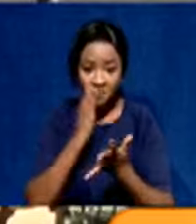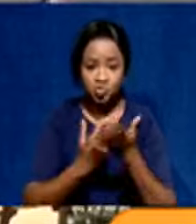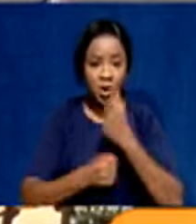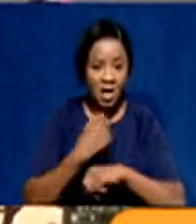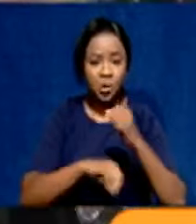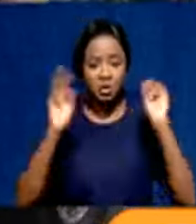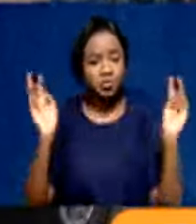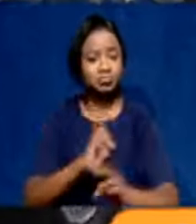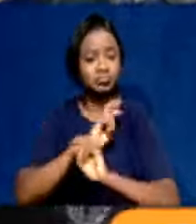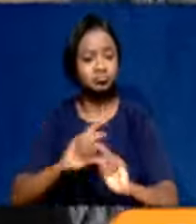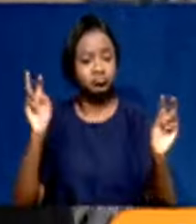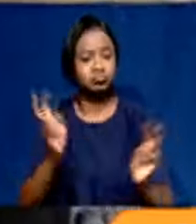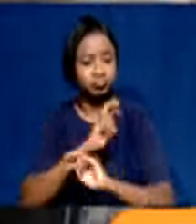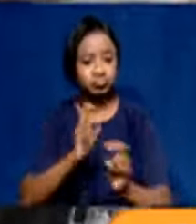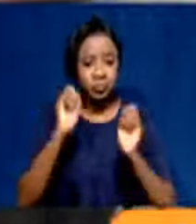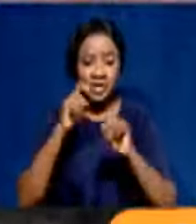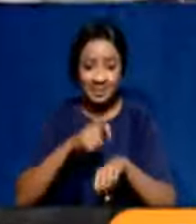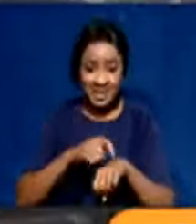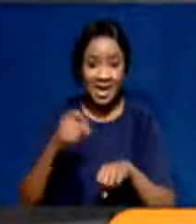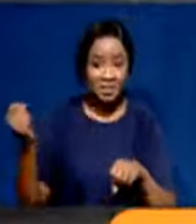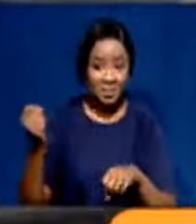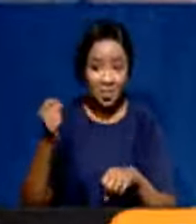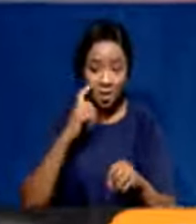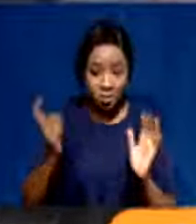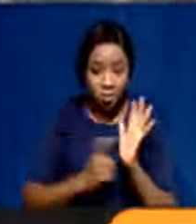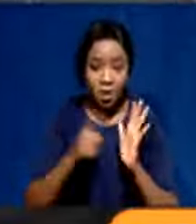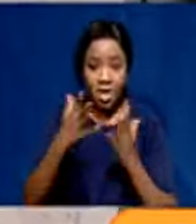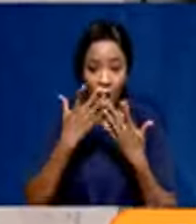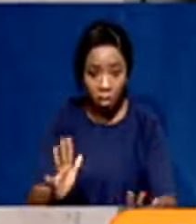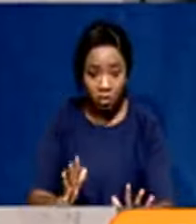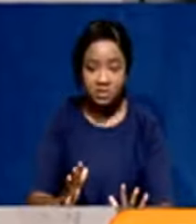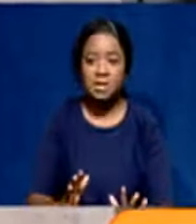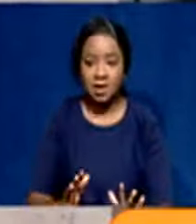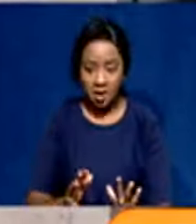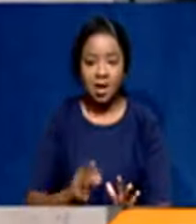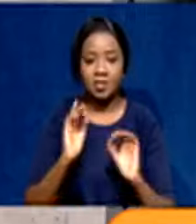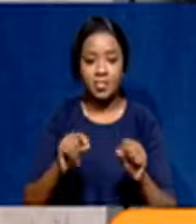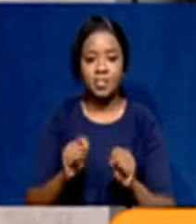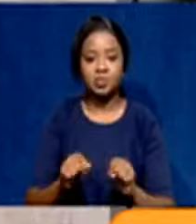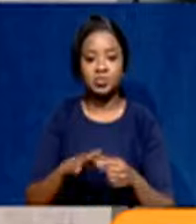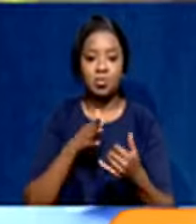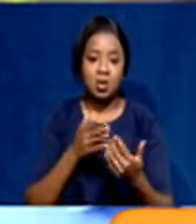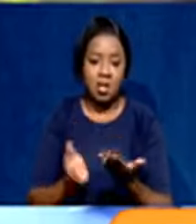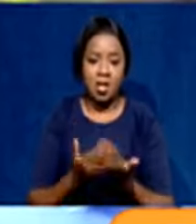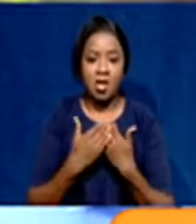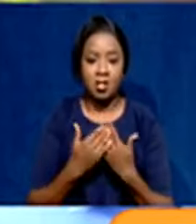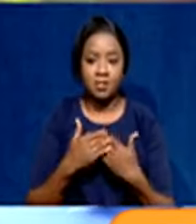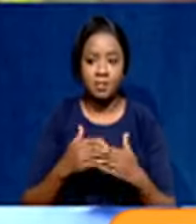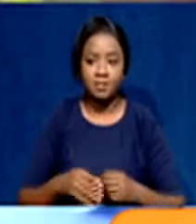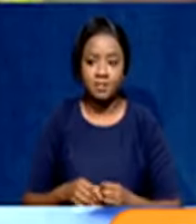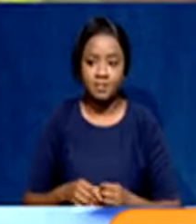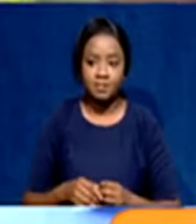juku la kuta pindi tu wua ameka wange kifo chake tuna